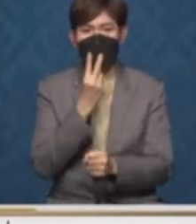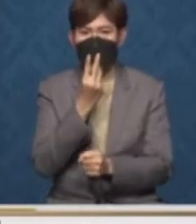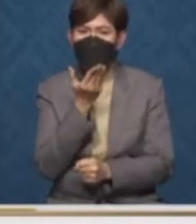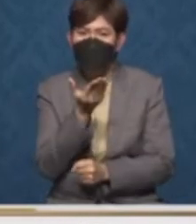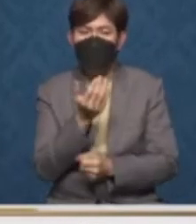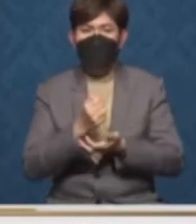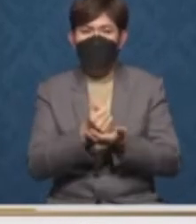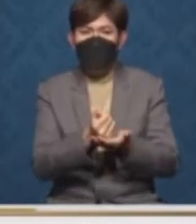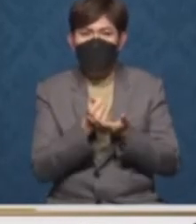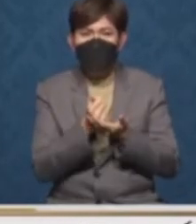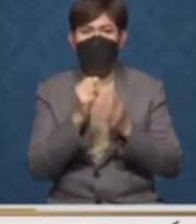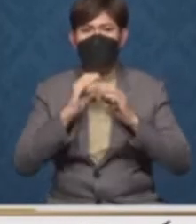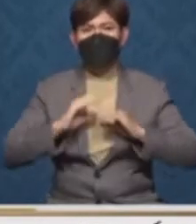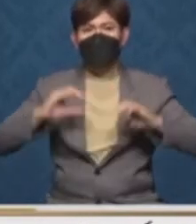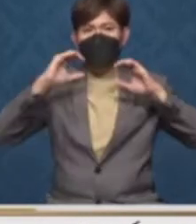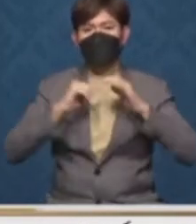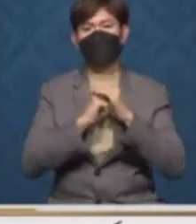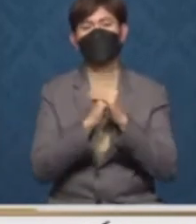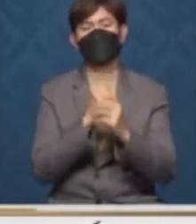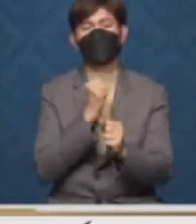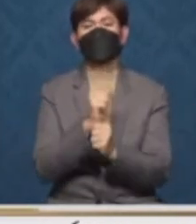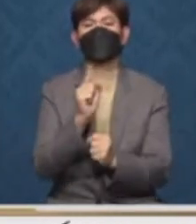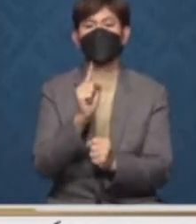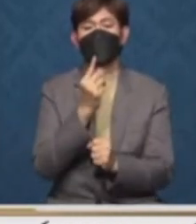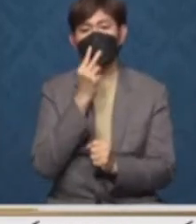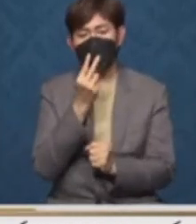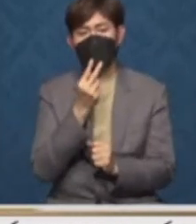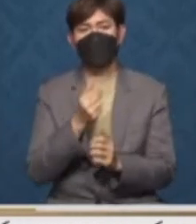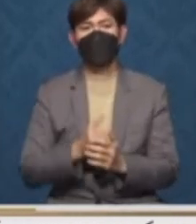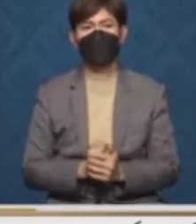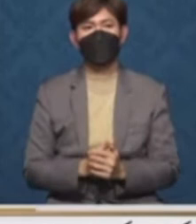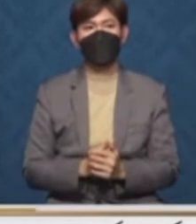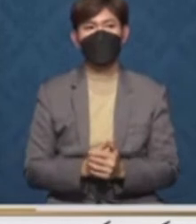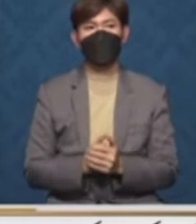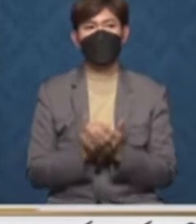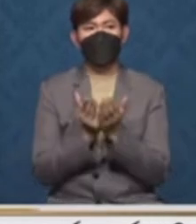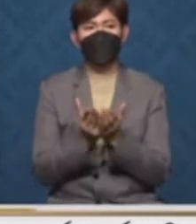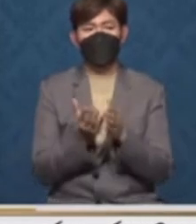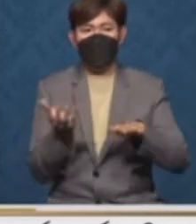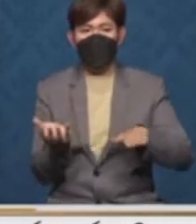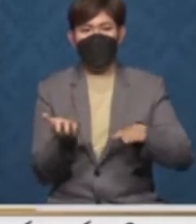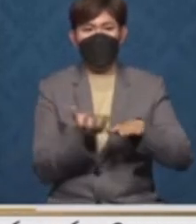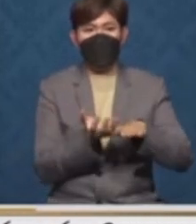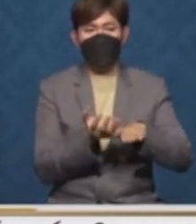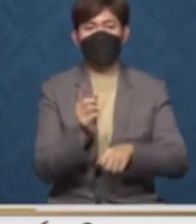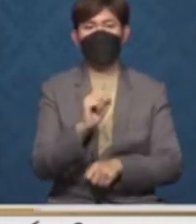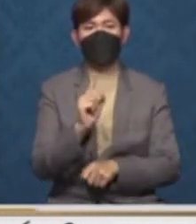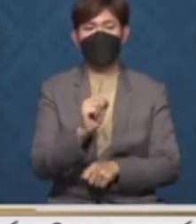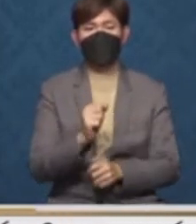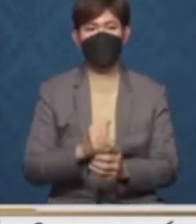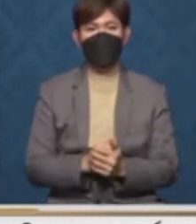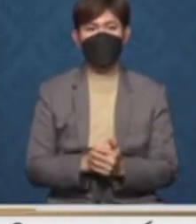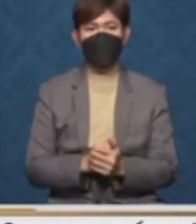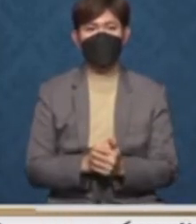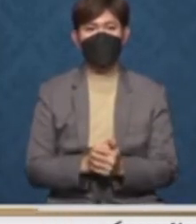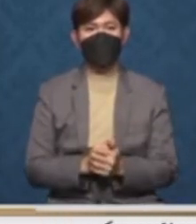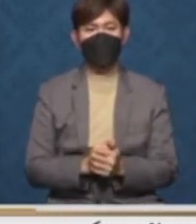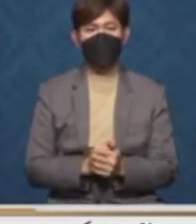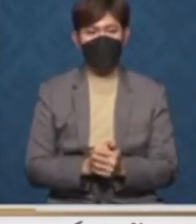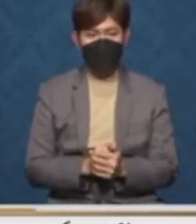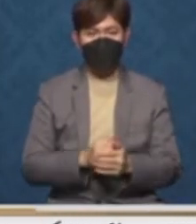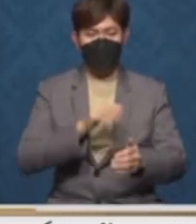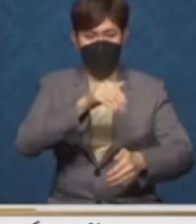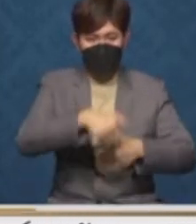เหลือกับรัฐบาลจีนจะทำอะไรครับท่านประธานนะไอ้ท่าจอดเรือท่านประธานดูครับ1ครับเป็นค่าขุดลอกและ